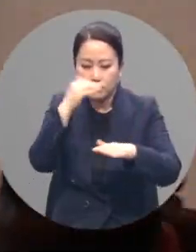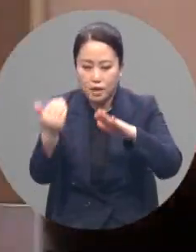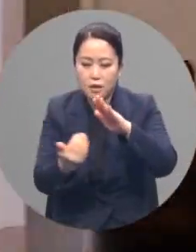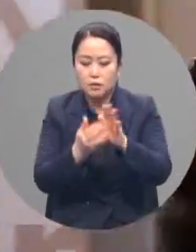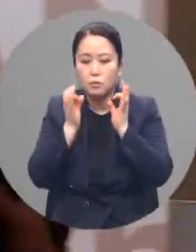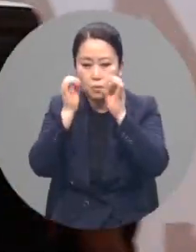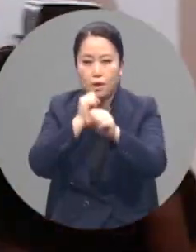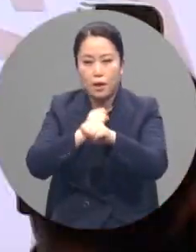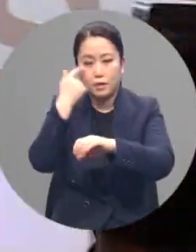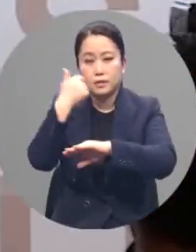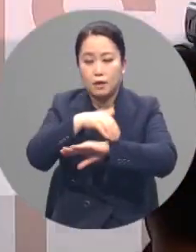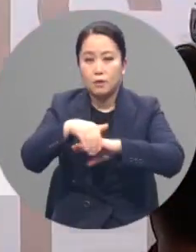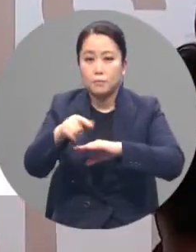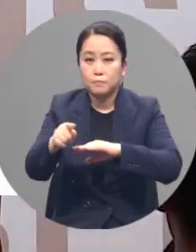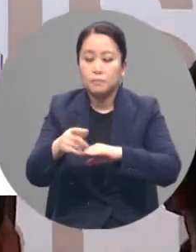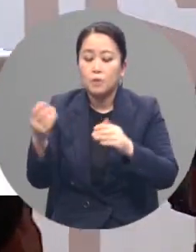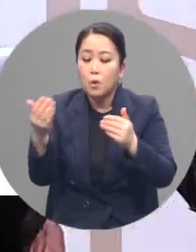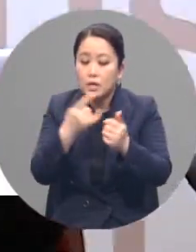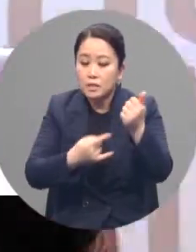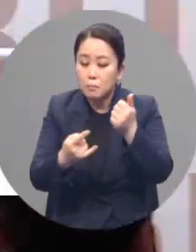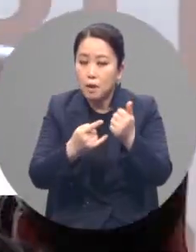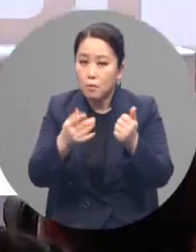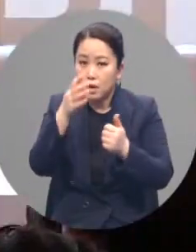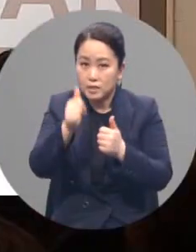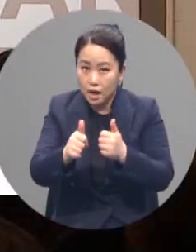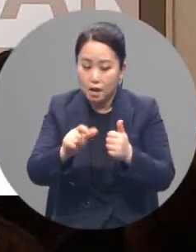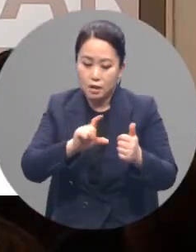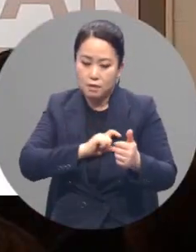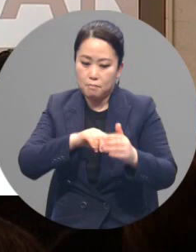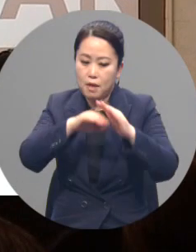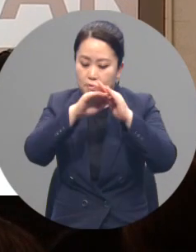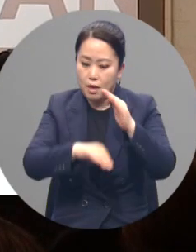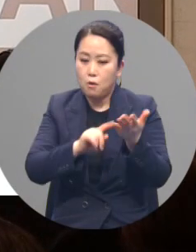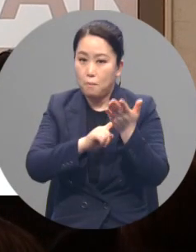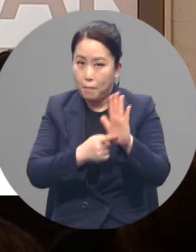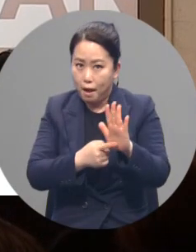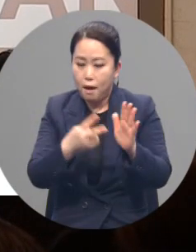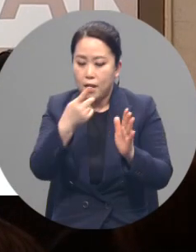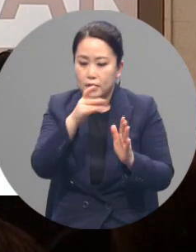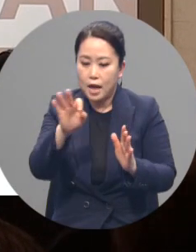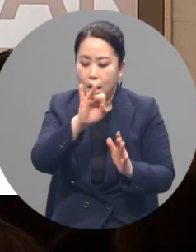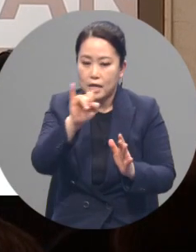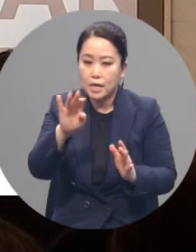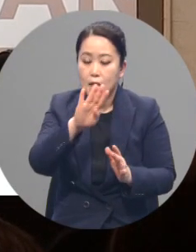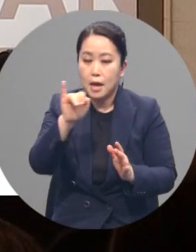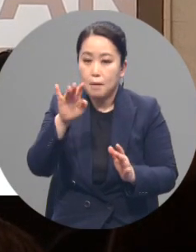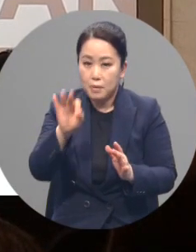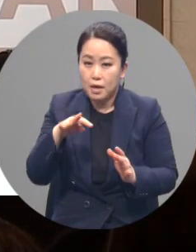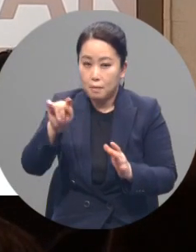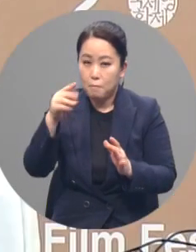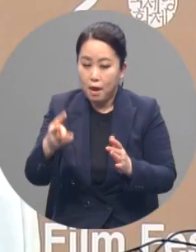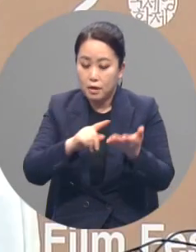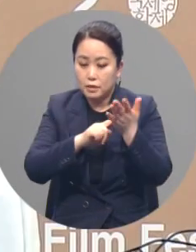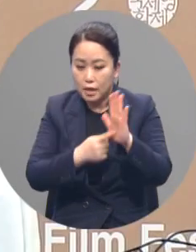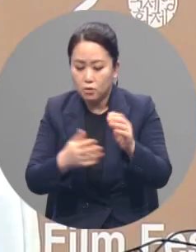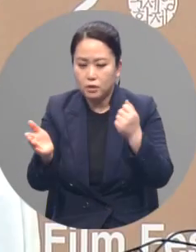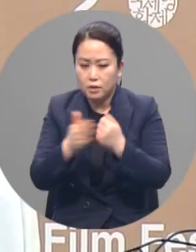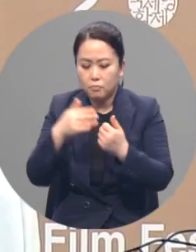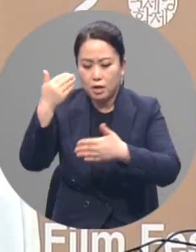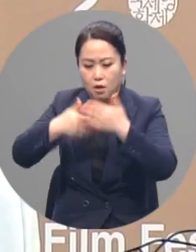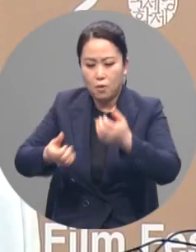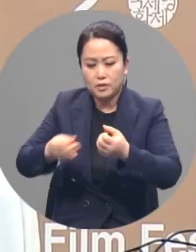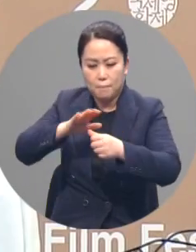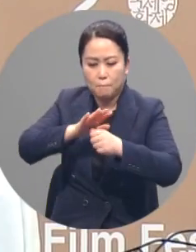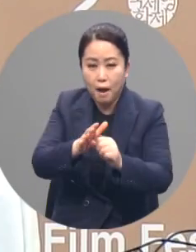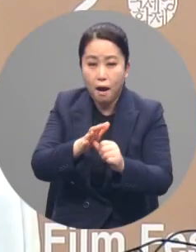지난 2017년에는 집행위원장 명의의 성명을 내고 다이빙벨 상영으로 인한 영화제 탄압의 실체가 특검